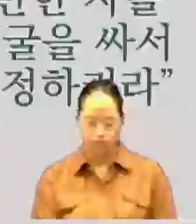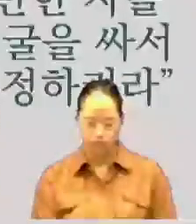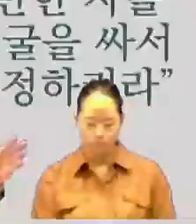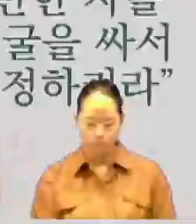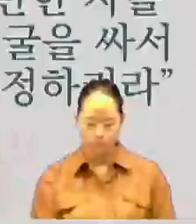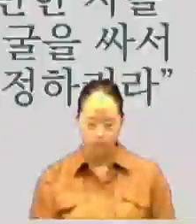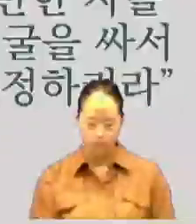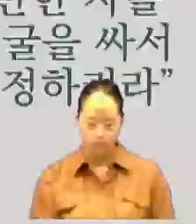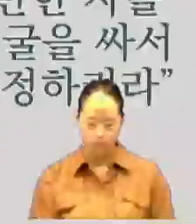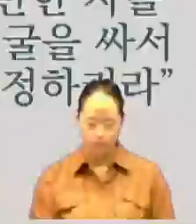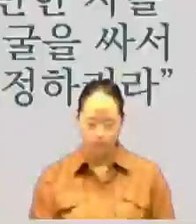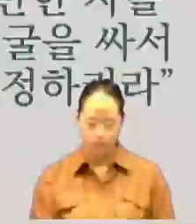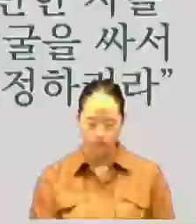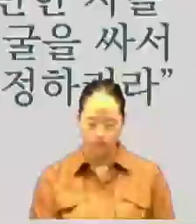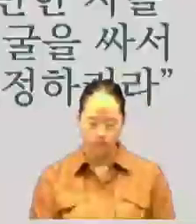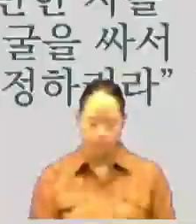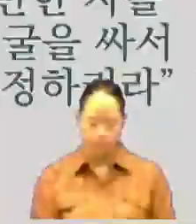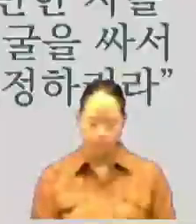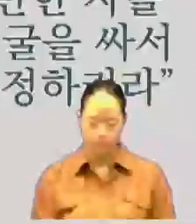面前是不完全的。